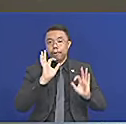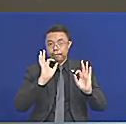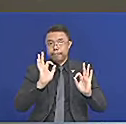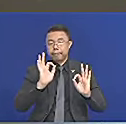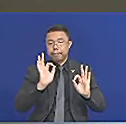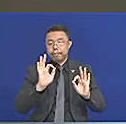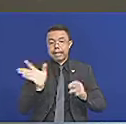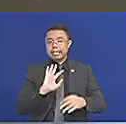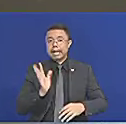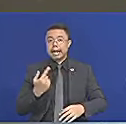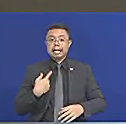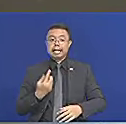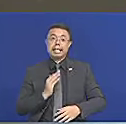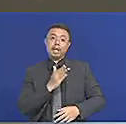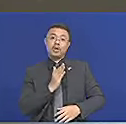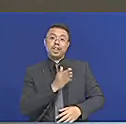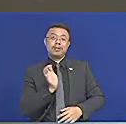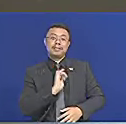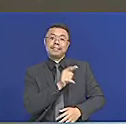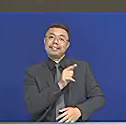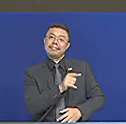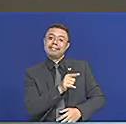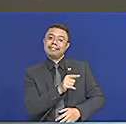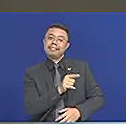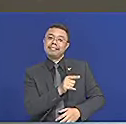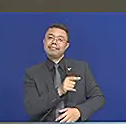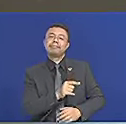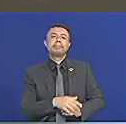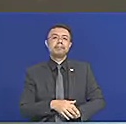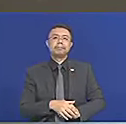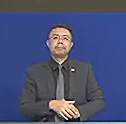Ya, jangan kita ikut-ikutan hidup seperti itu.